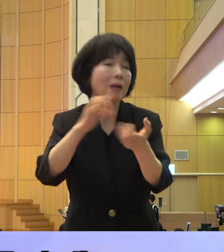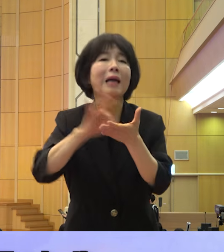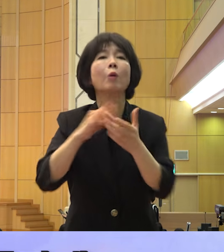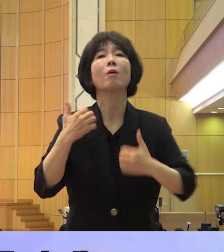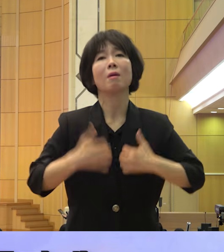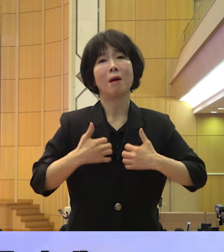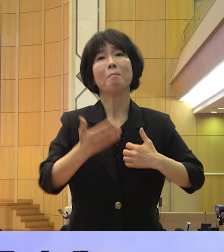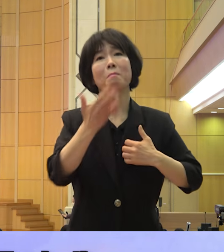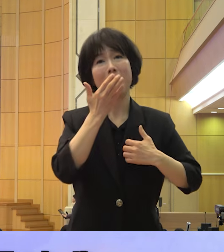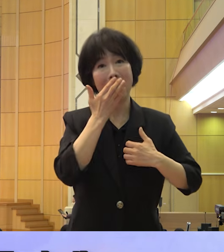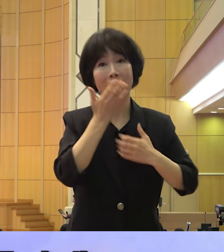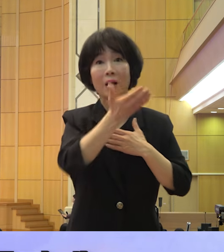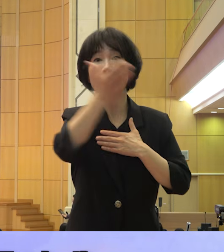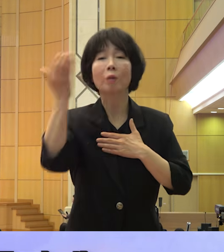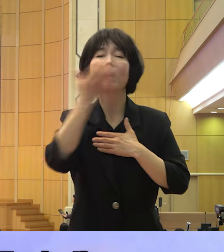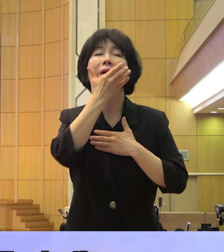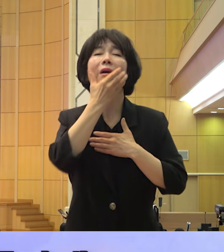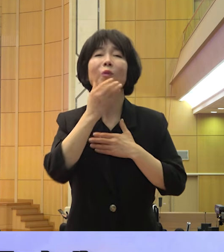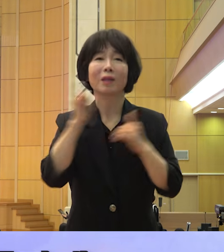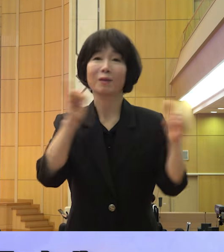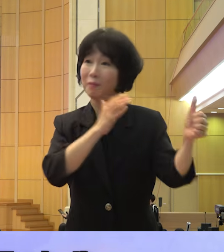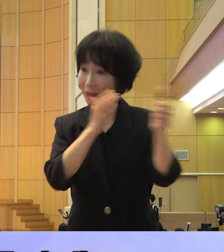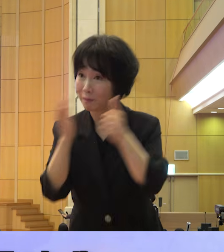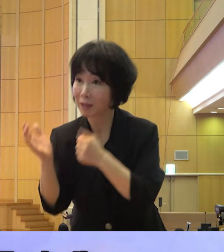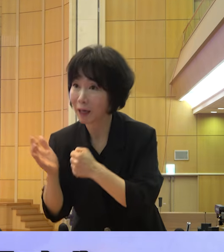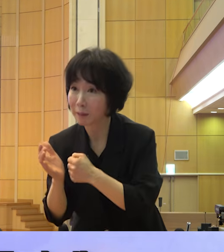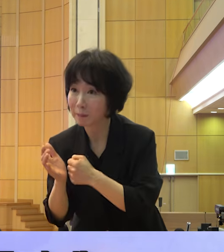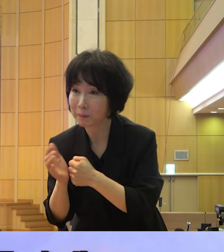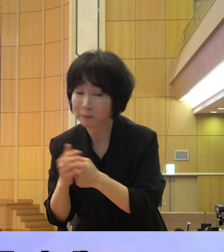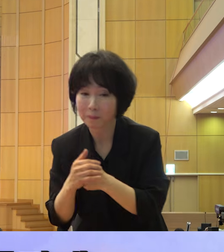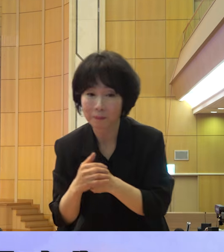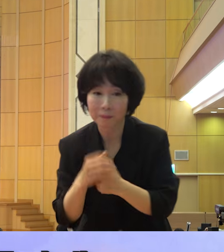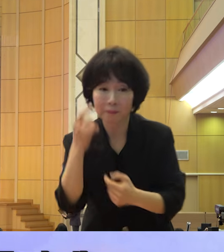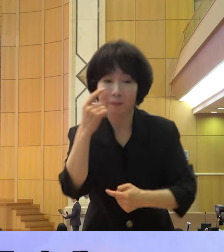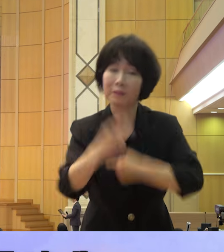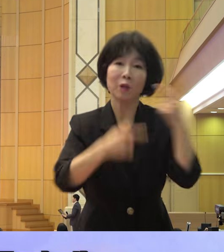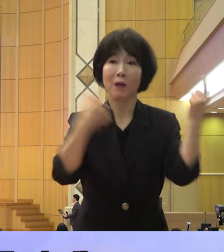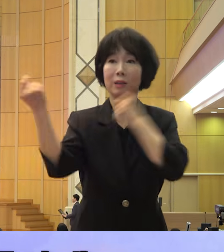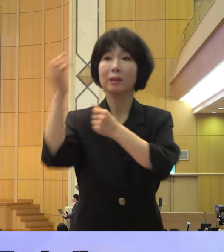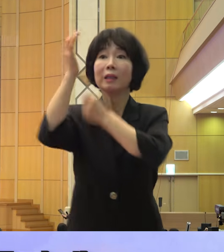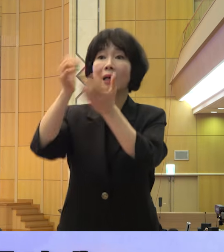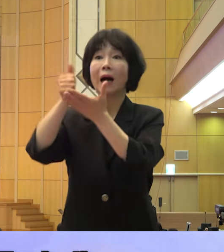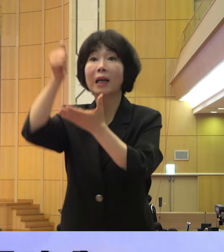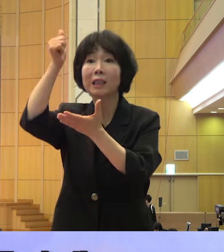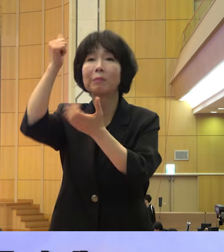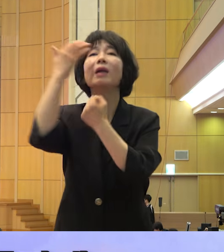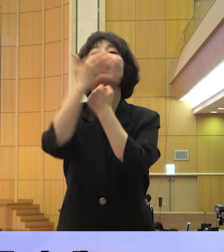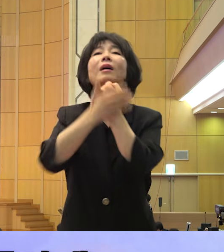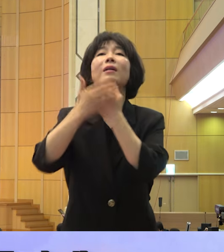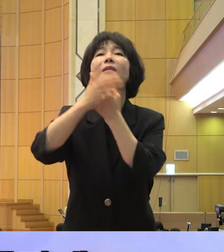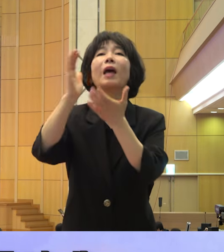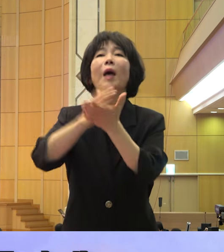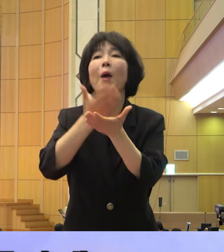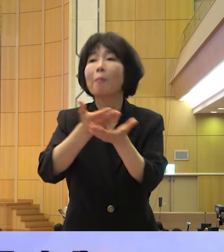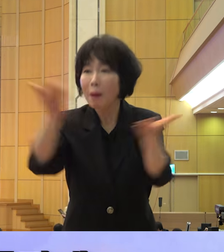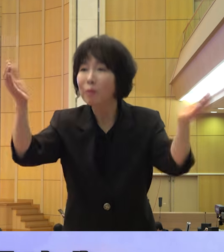누리면서 여러분이 행복한 자가 되길 바랍니다. 그러려면 따라합시다. 하나님이 은혜 베풀